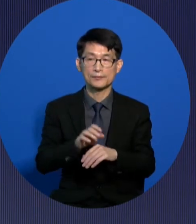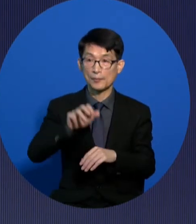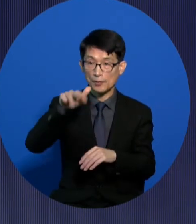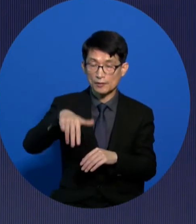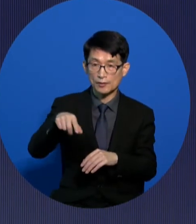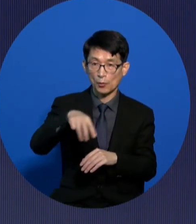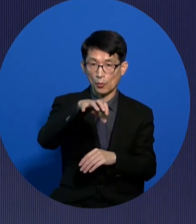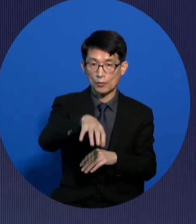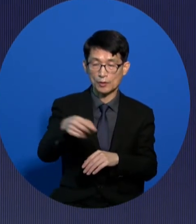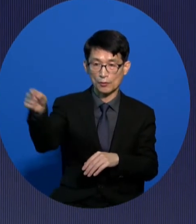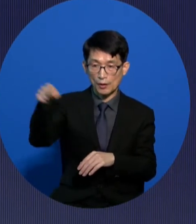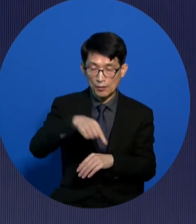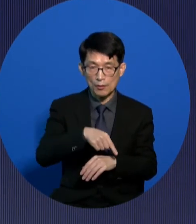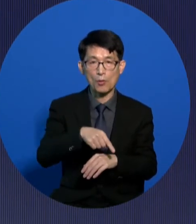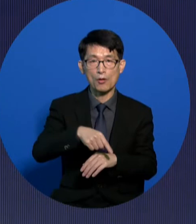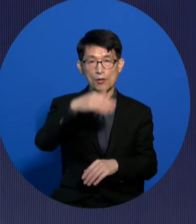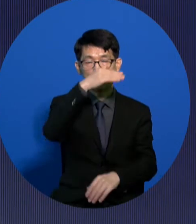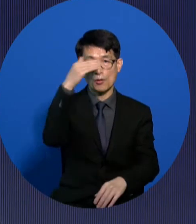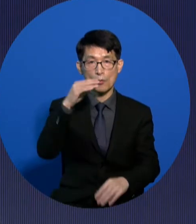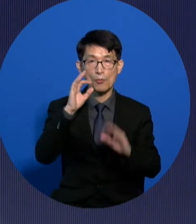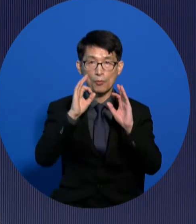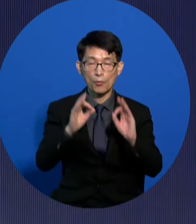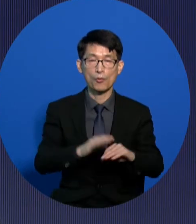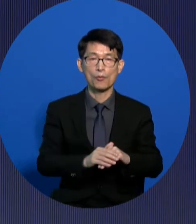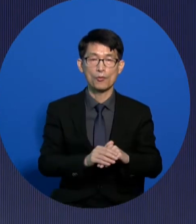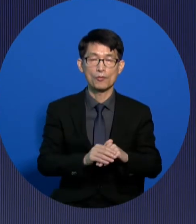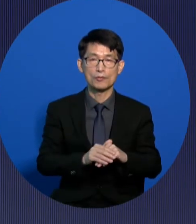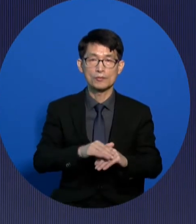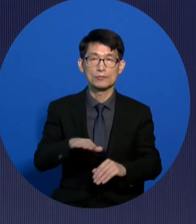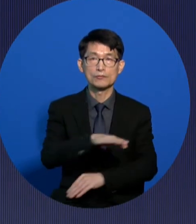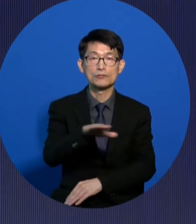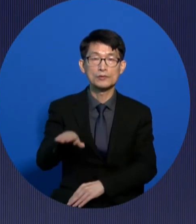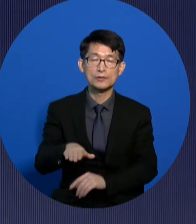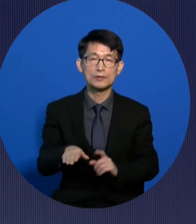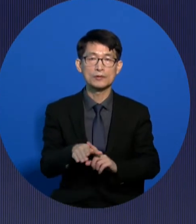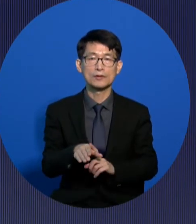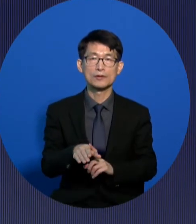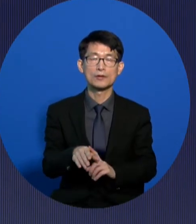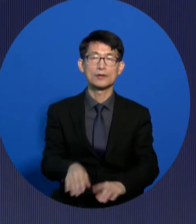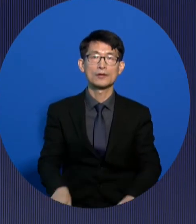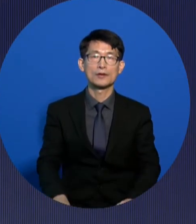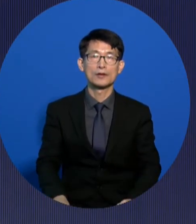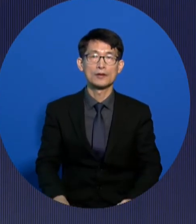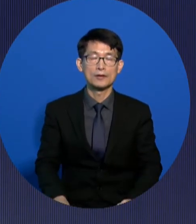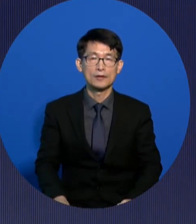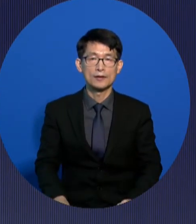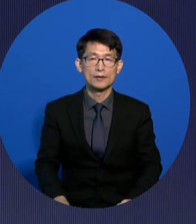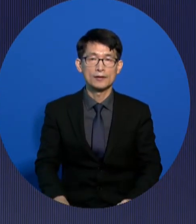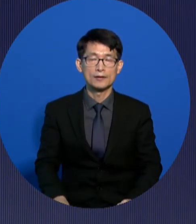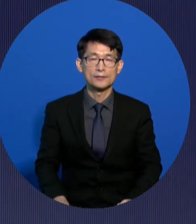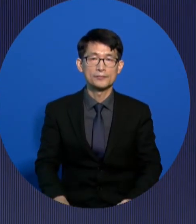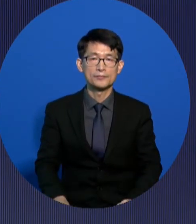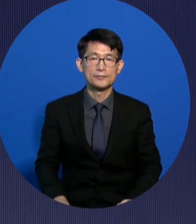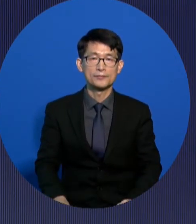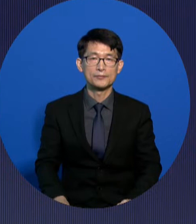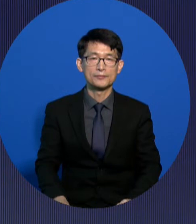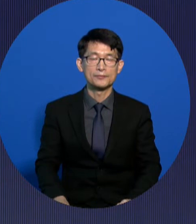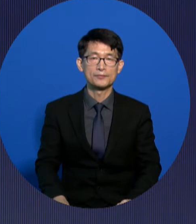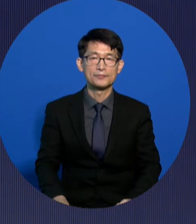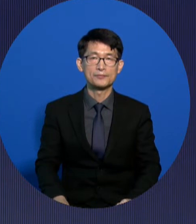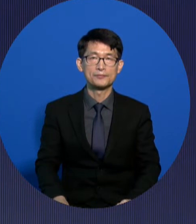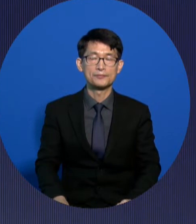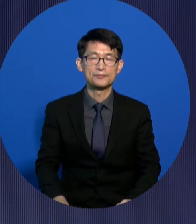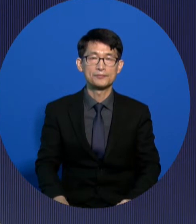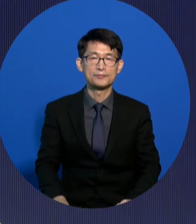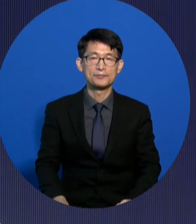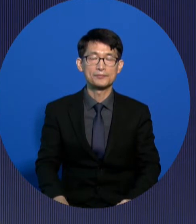있으려면 여기서부터 먼저 강원이 변환해야 되는 것부터 먼저 의제를 가지고 말씀해 주시면